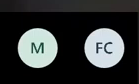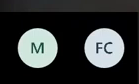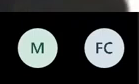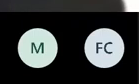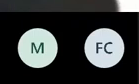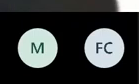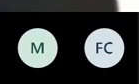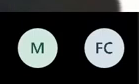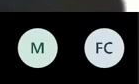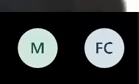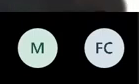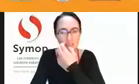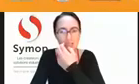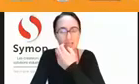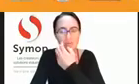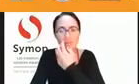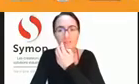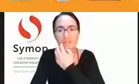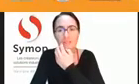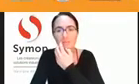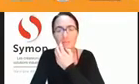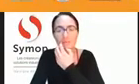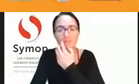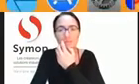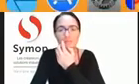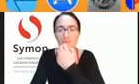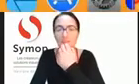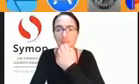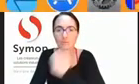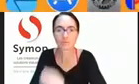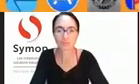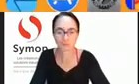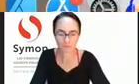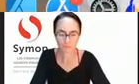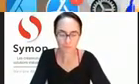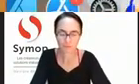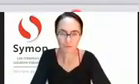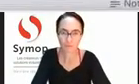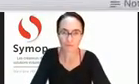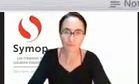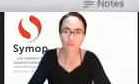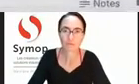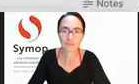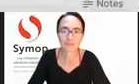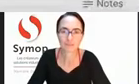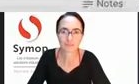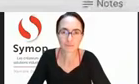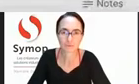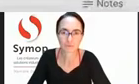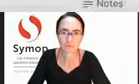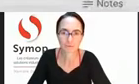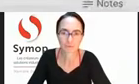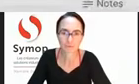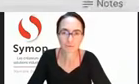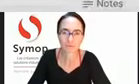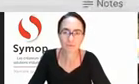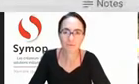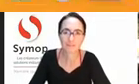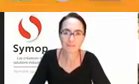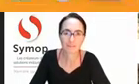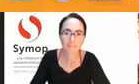Arthur Cohen de la société eNews à prendre la main sur le dernier sujet de la dernière présentation de